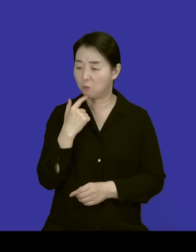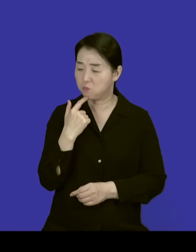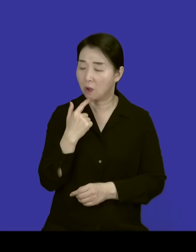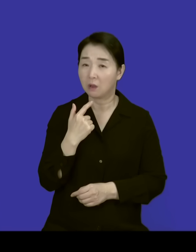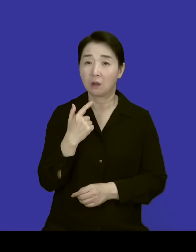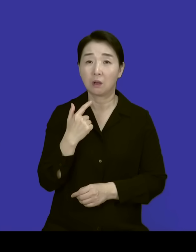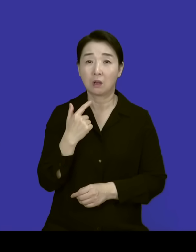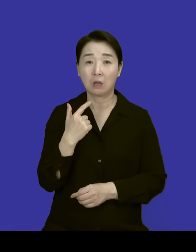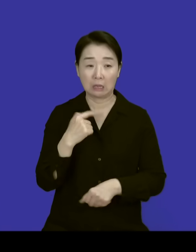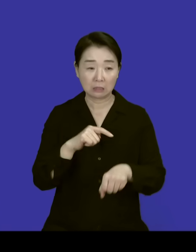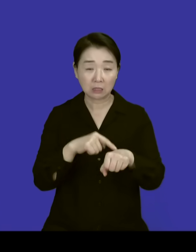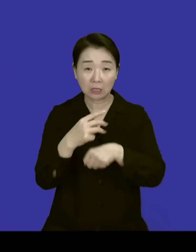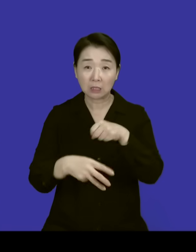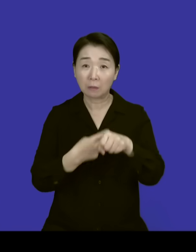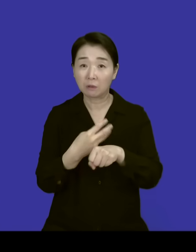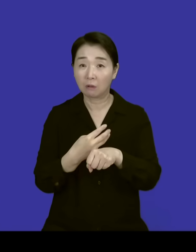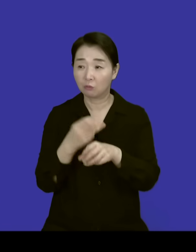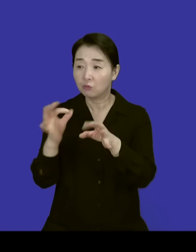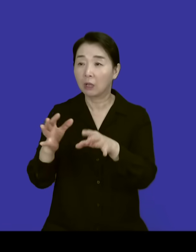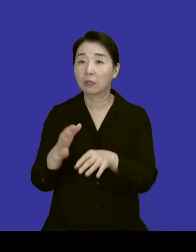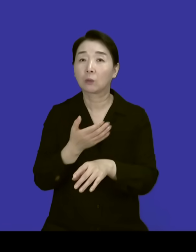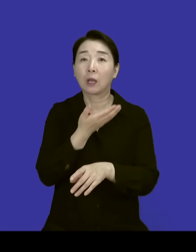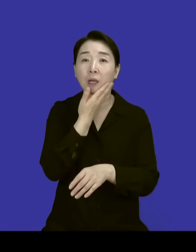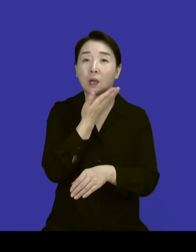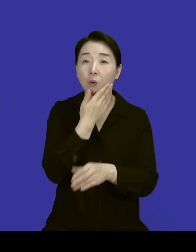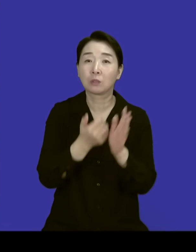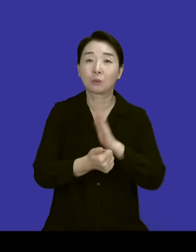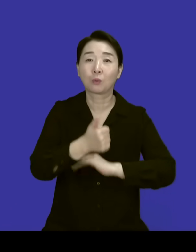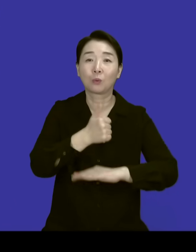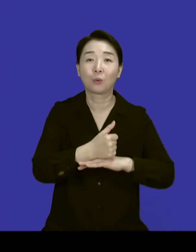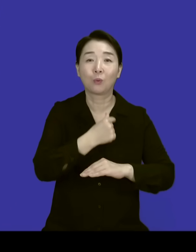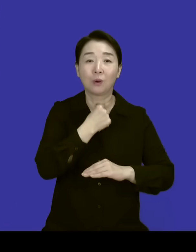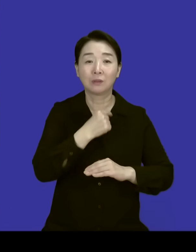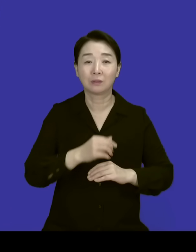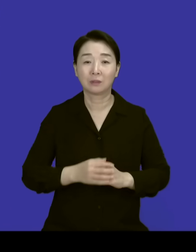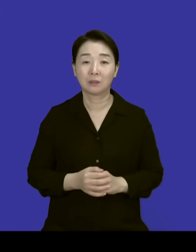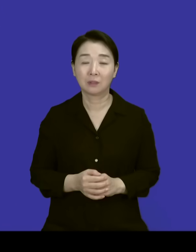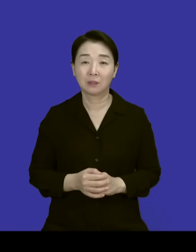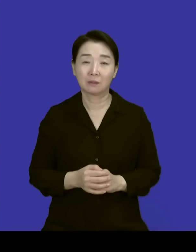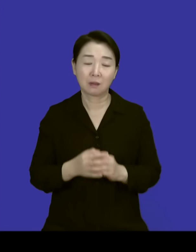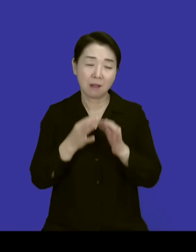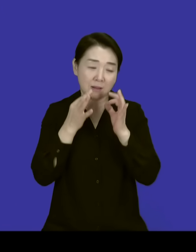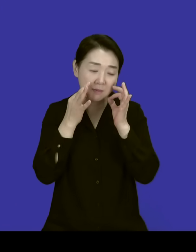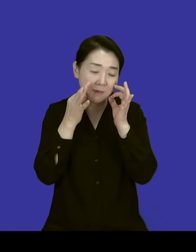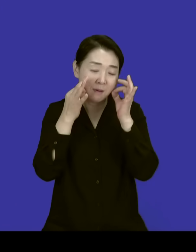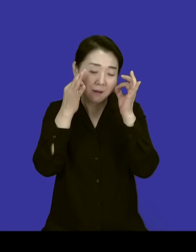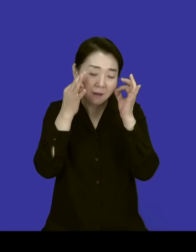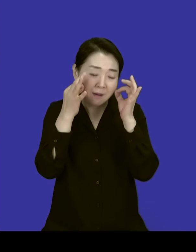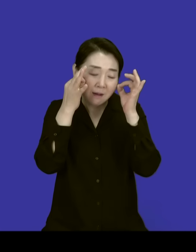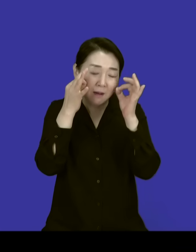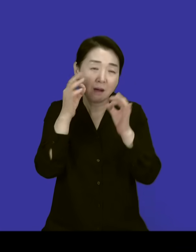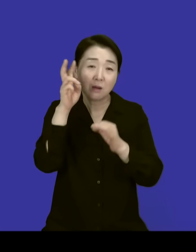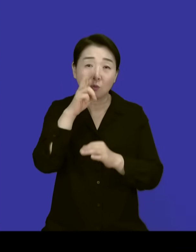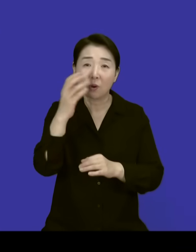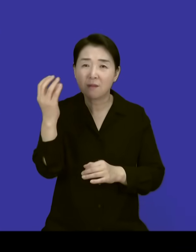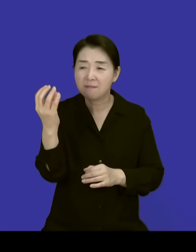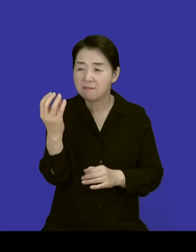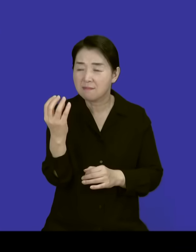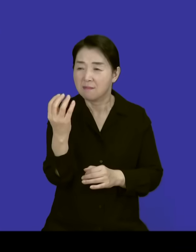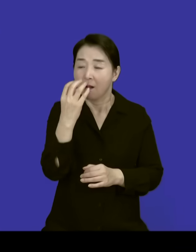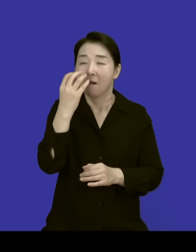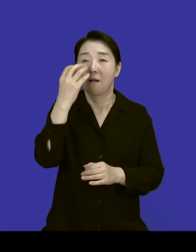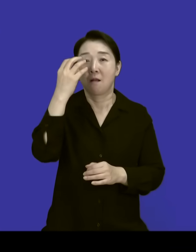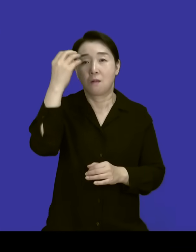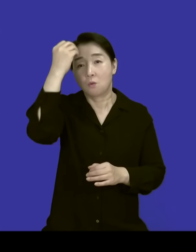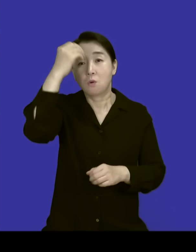세월도 있고 네. 꼭 성공은 해야 되는데 그 했는데 진짜 노래를 세련되게 만들게 되더라고요. 이 악물고 또